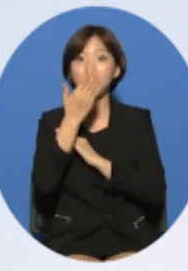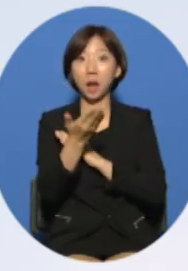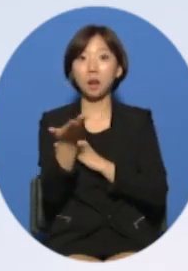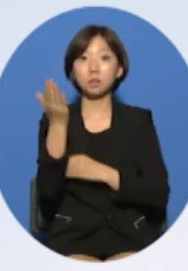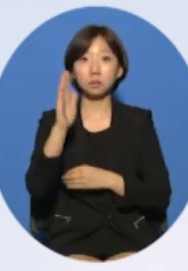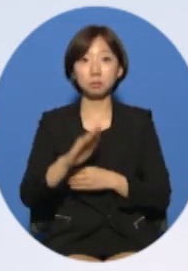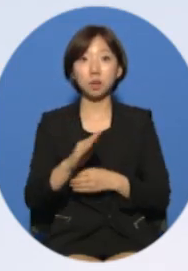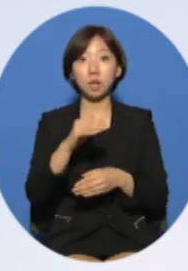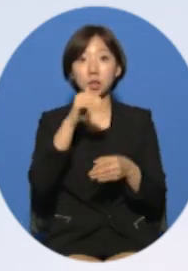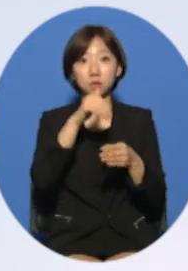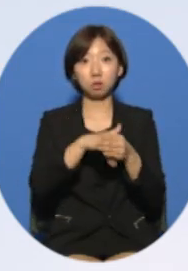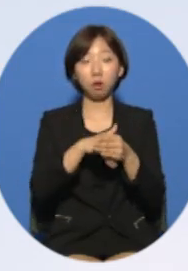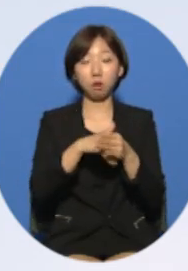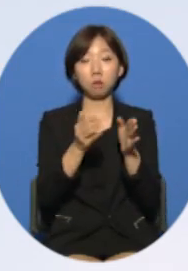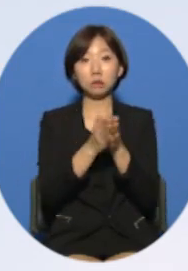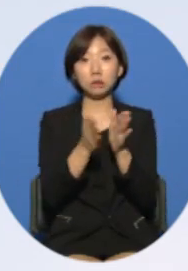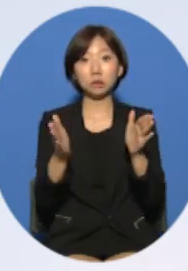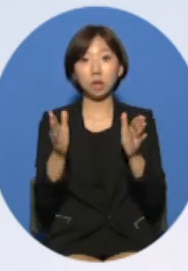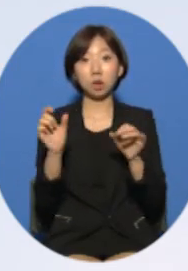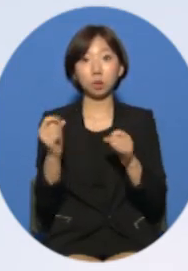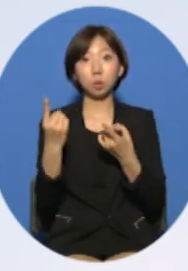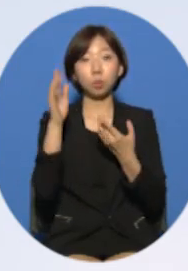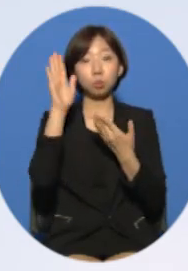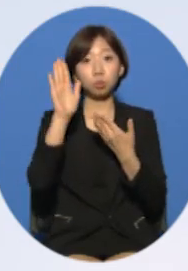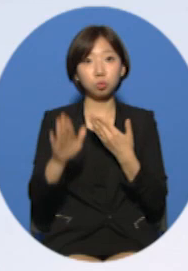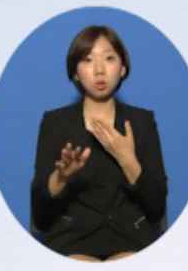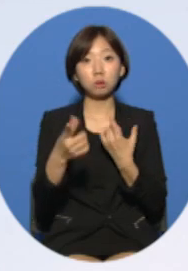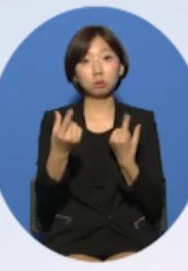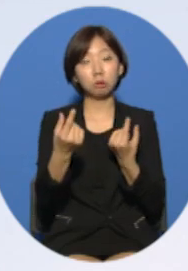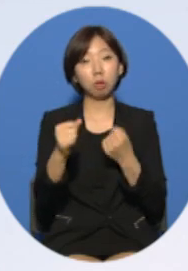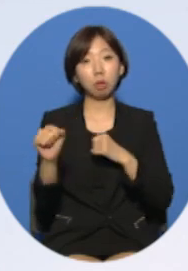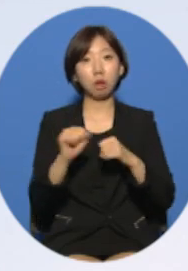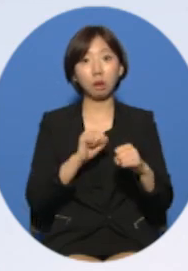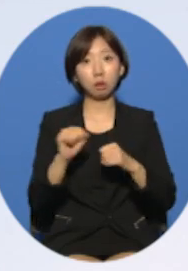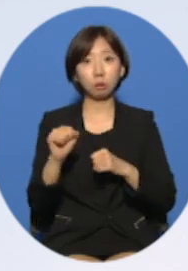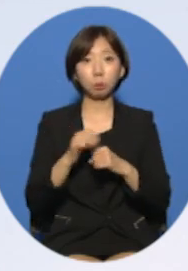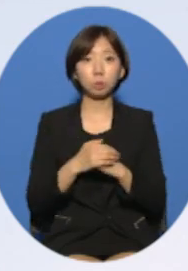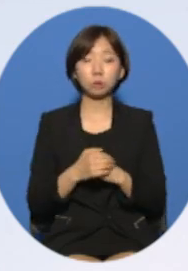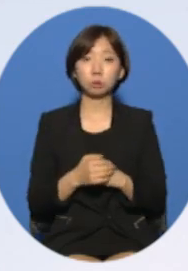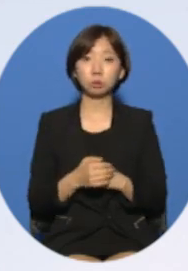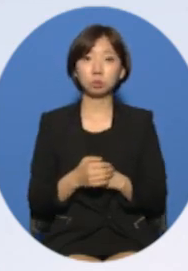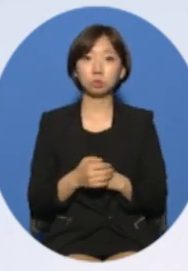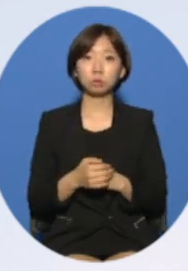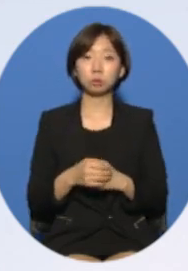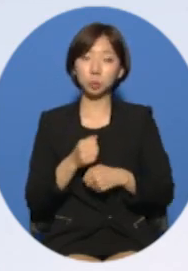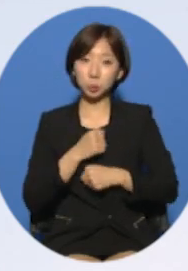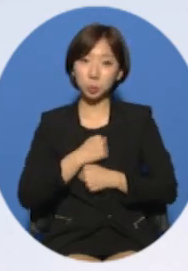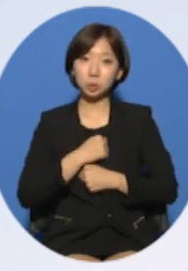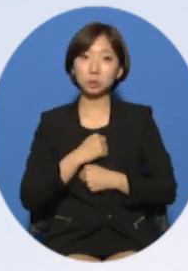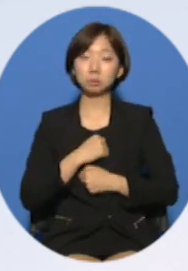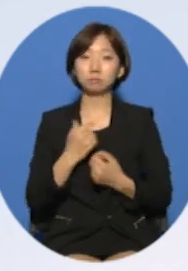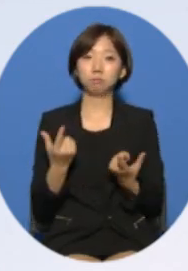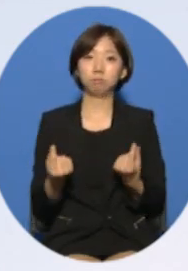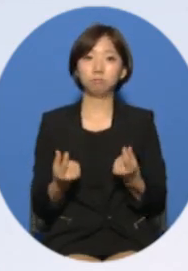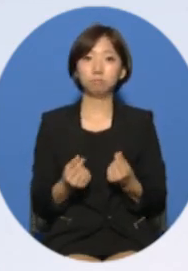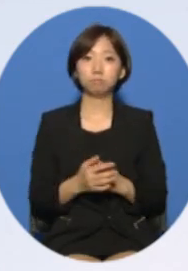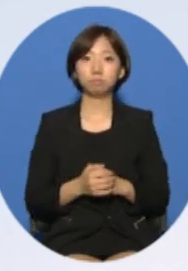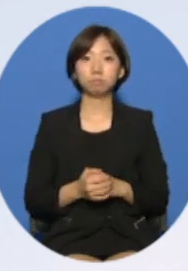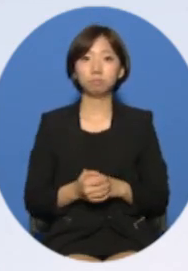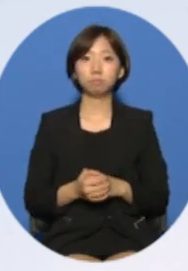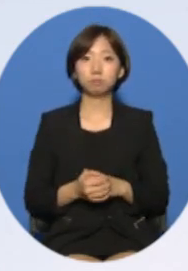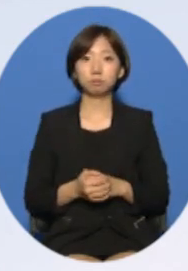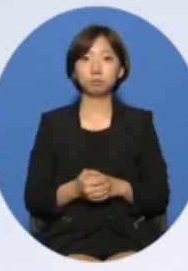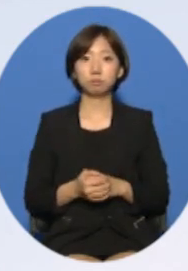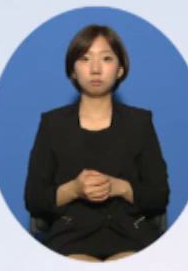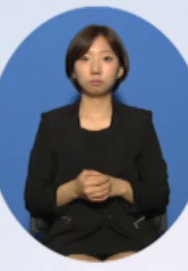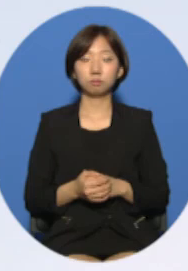이후에 참관인들이 그런 식으로 이제 그런 행동을 한다는 건 네. 지금 저희가 좀 조심해야 된다는 그렇습니다. 얘기를 이게 지금